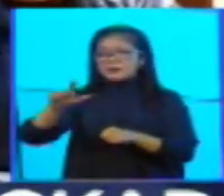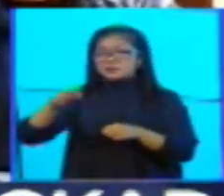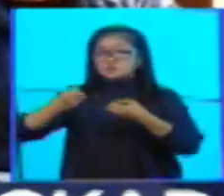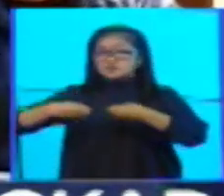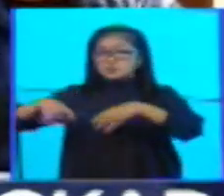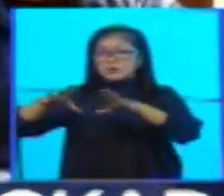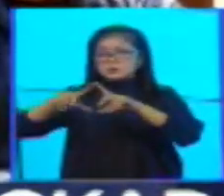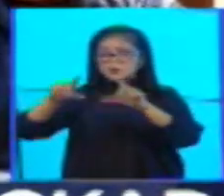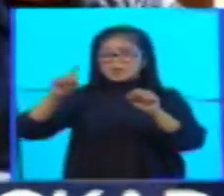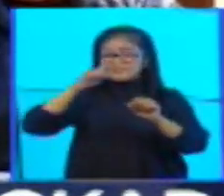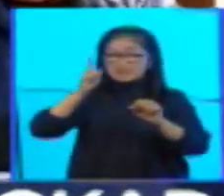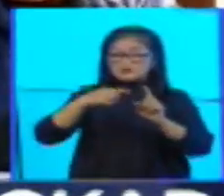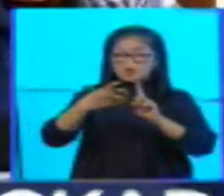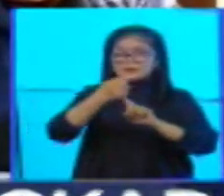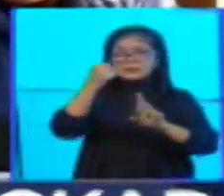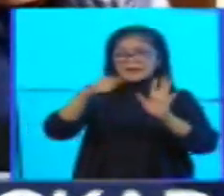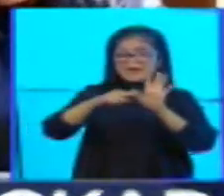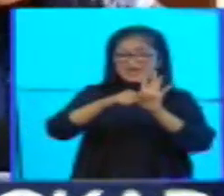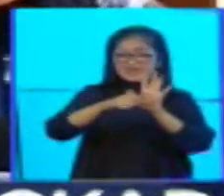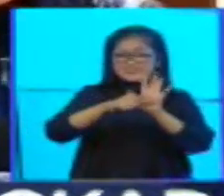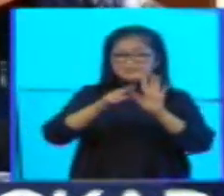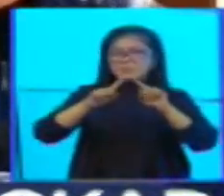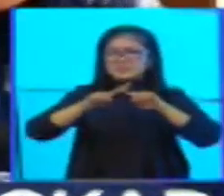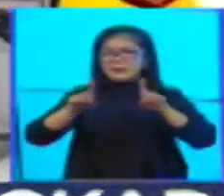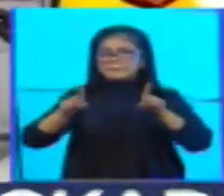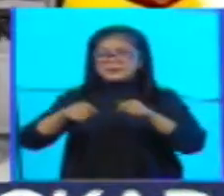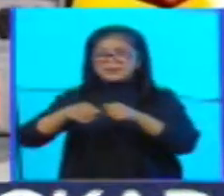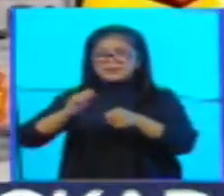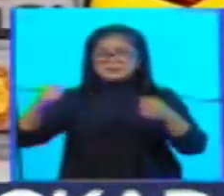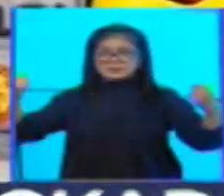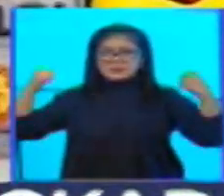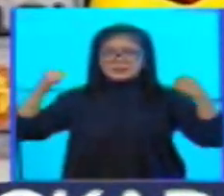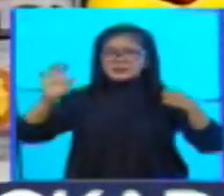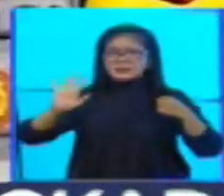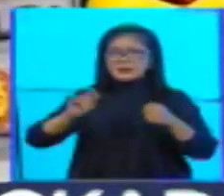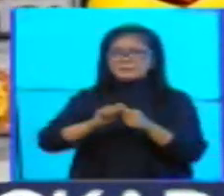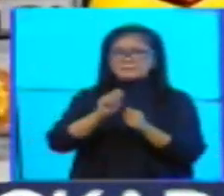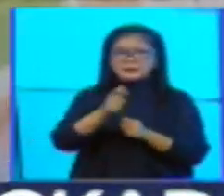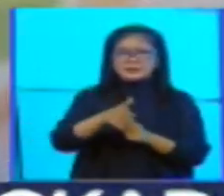hasil negatif COVID-19 tanpa melalui pemeriksaan medis senilai Rp400.000.